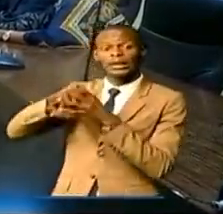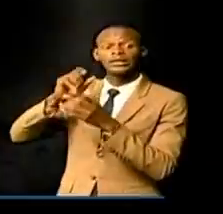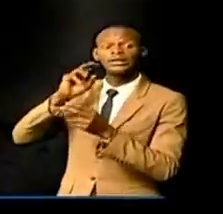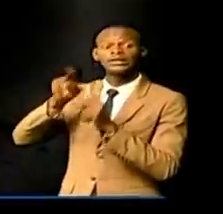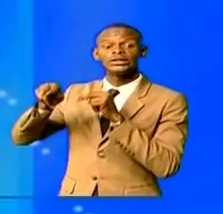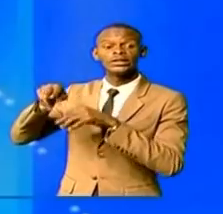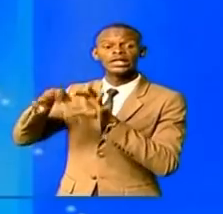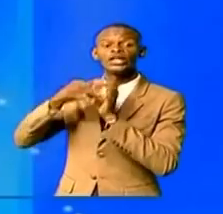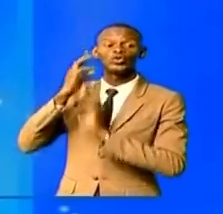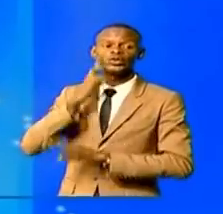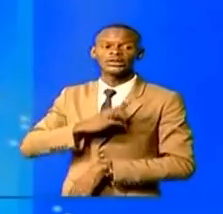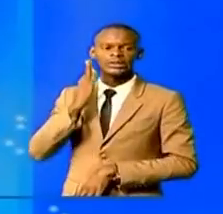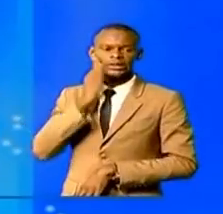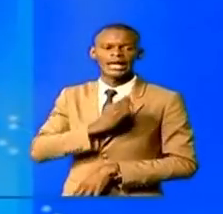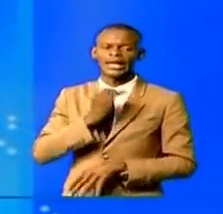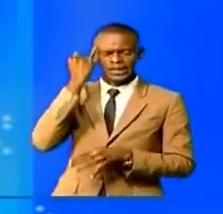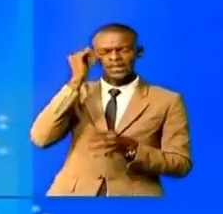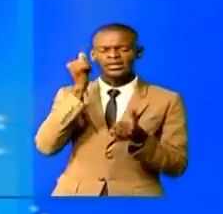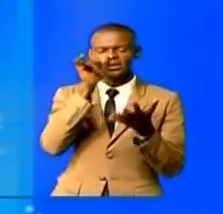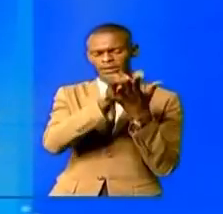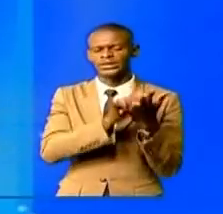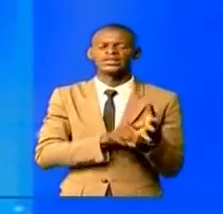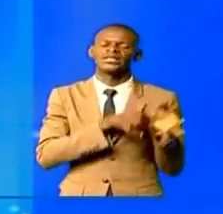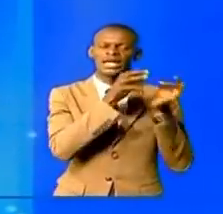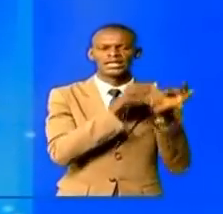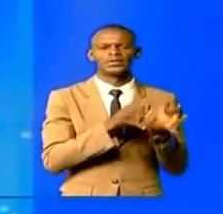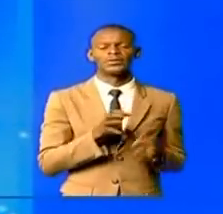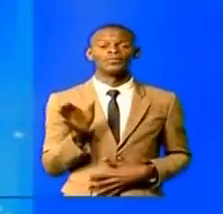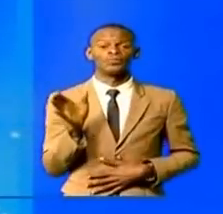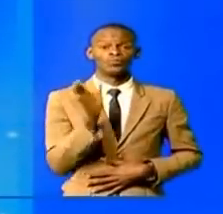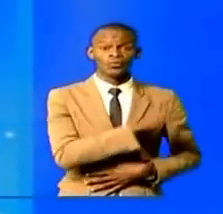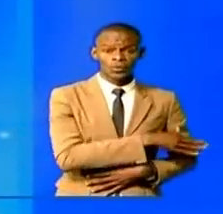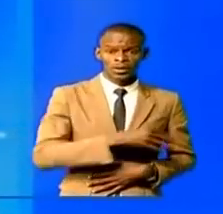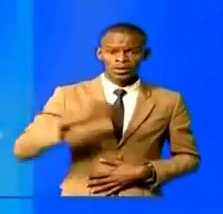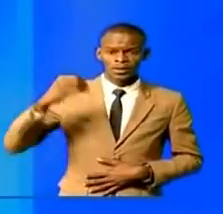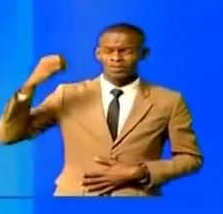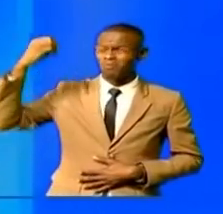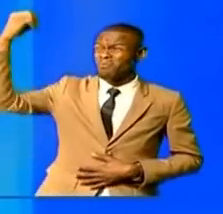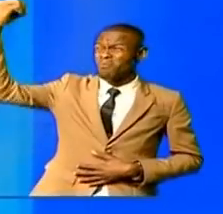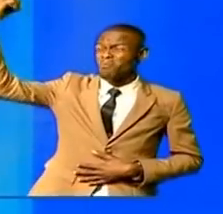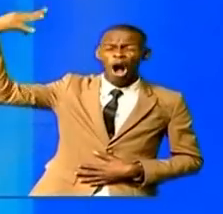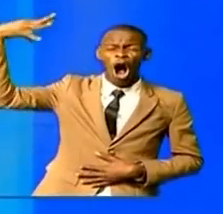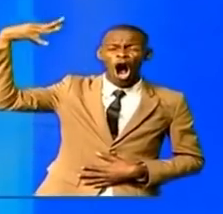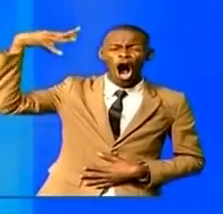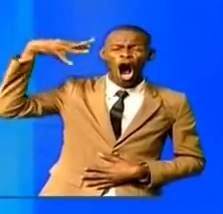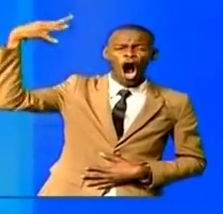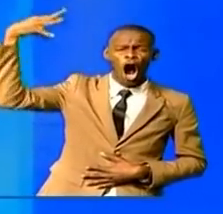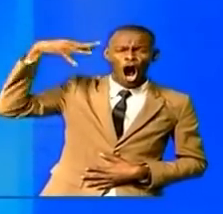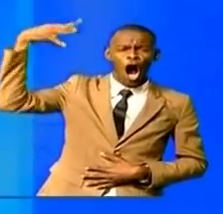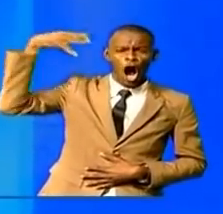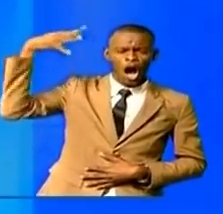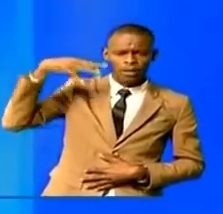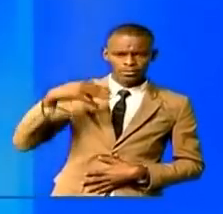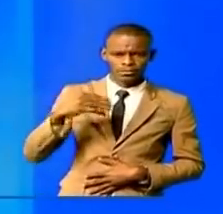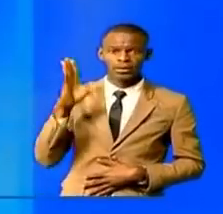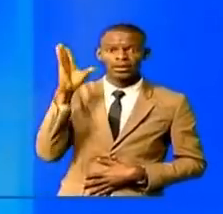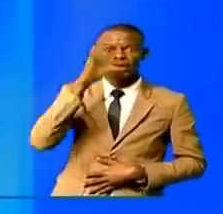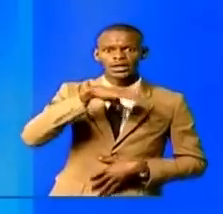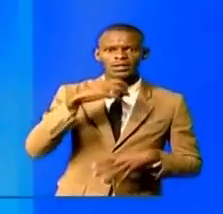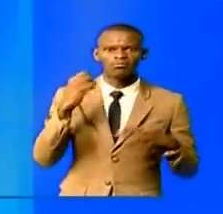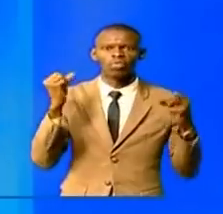Kassai. Lutte contre le réchauffement climatique, l'opération de plantation d'arbres à travers le pays se poursuit.